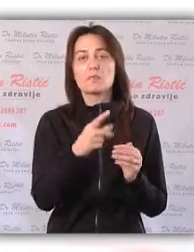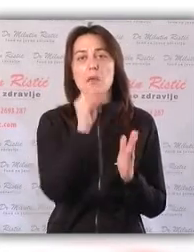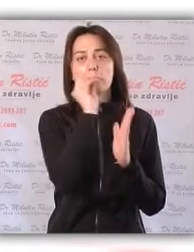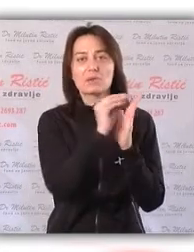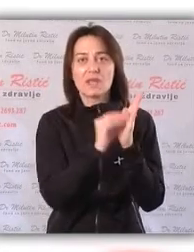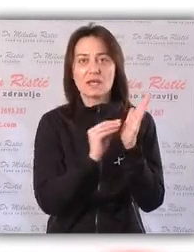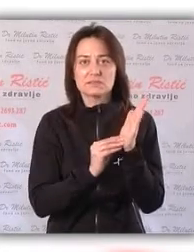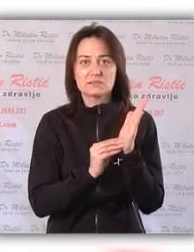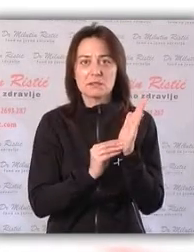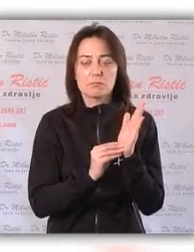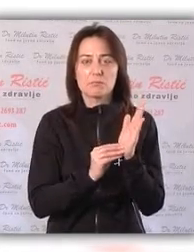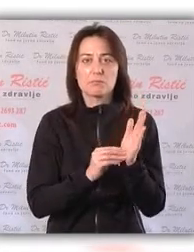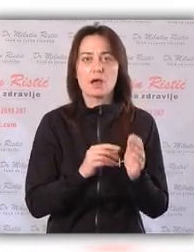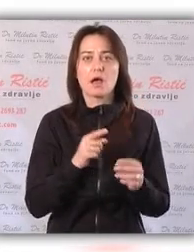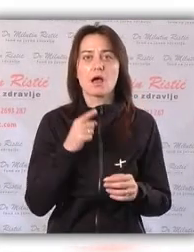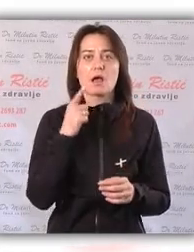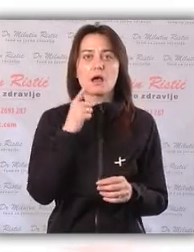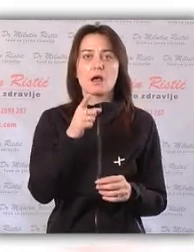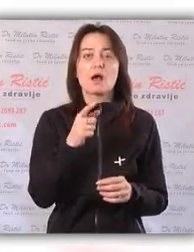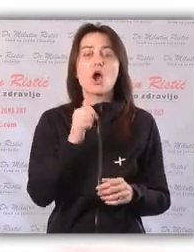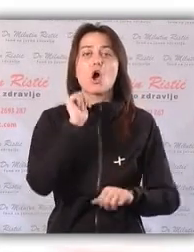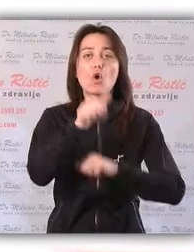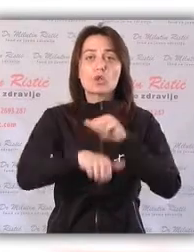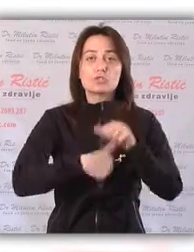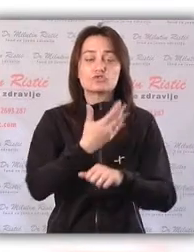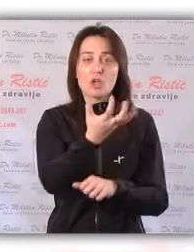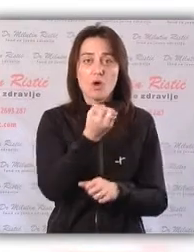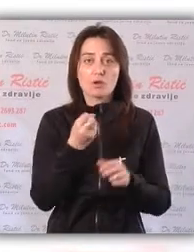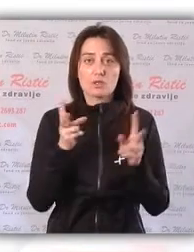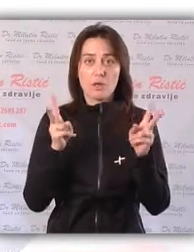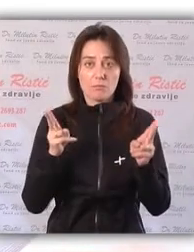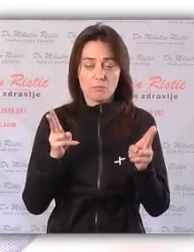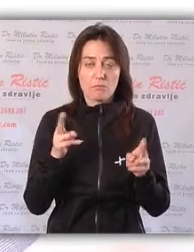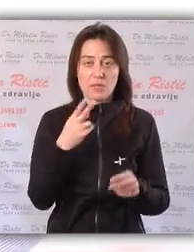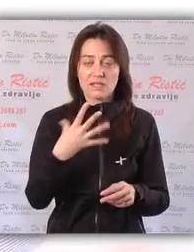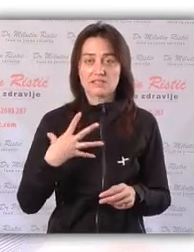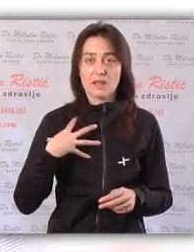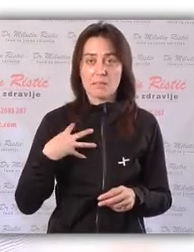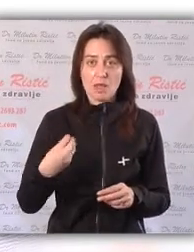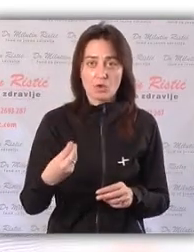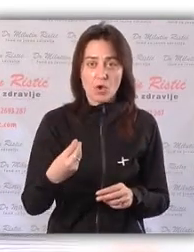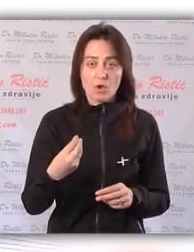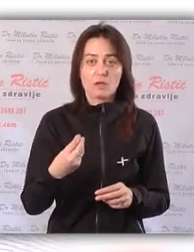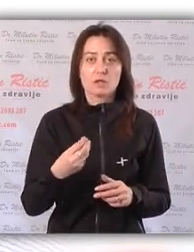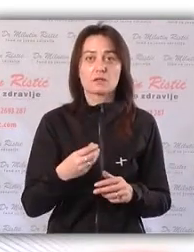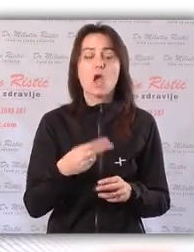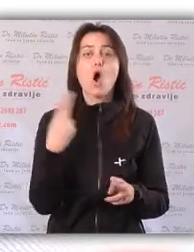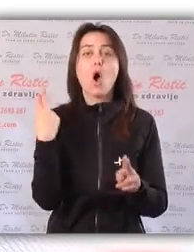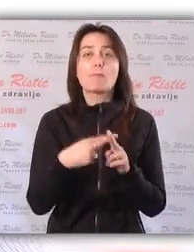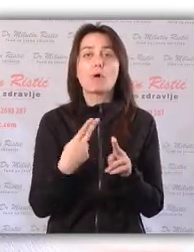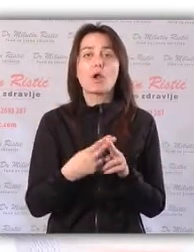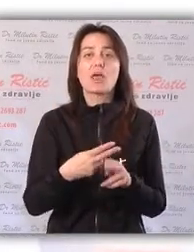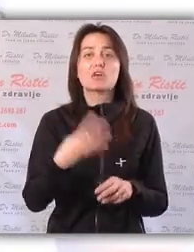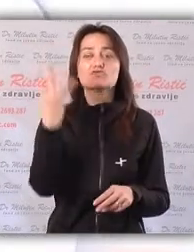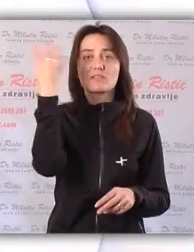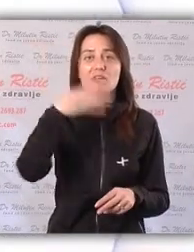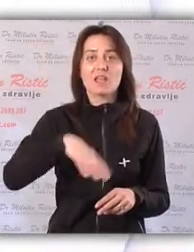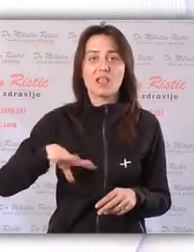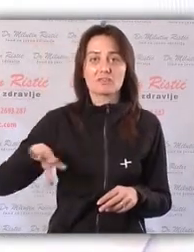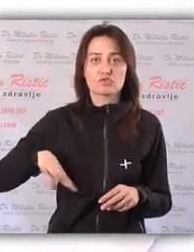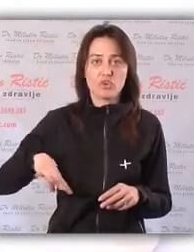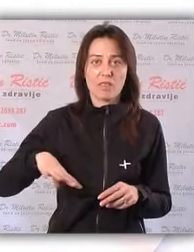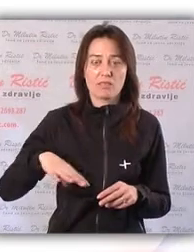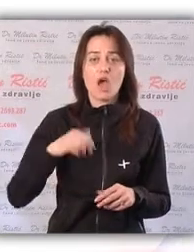poslednjim zapravo podacima, epidemiološkim podacima, godišnje od maligne bolesti, odnosno od karcinoma dojki,